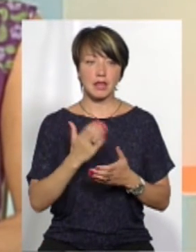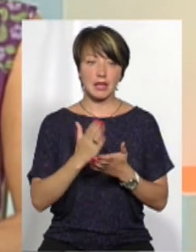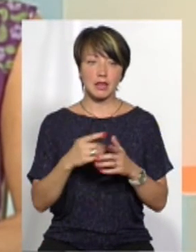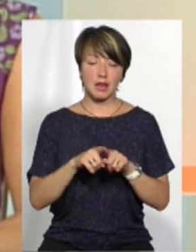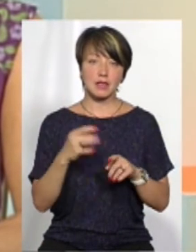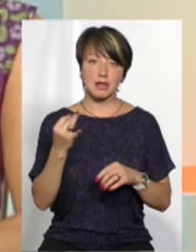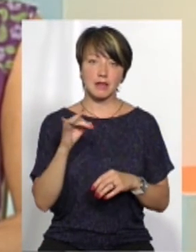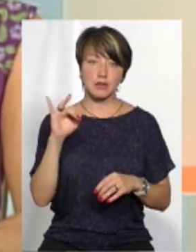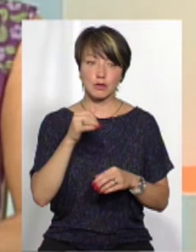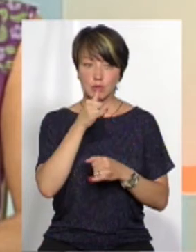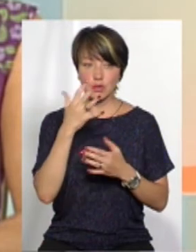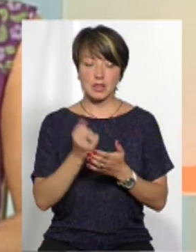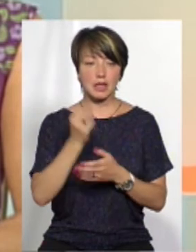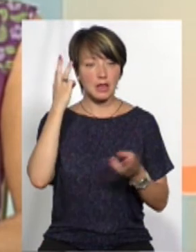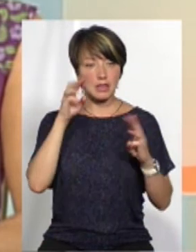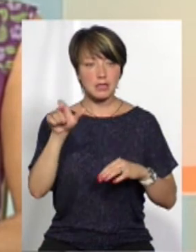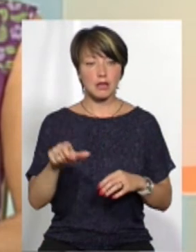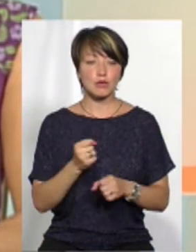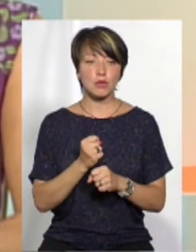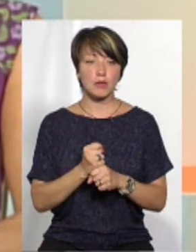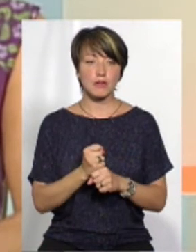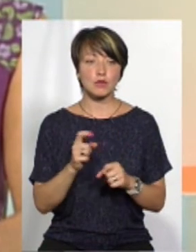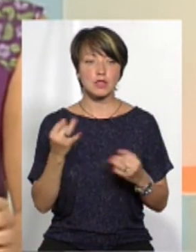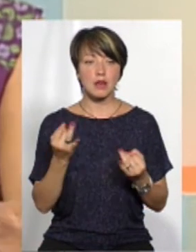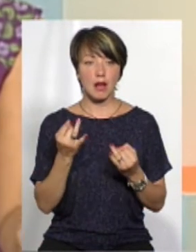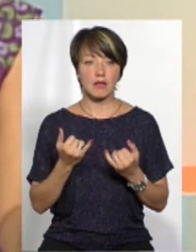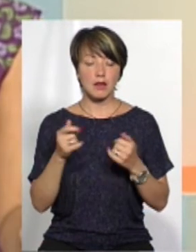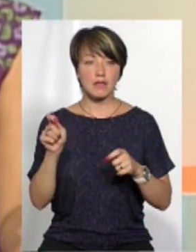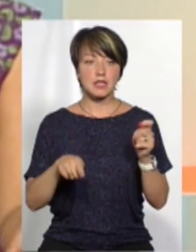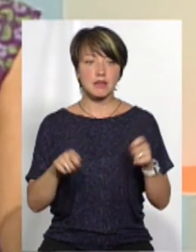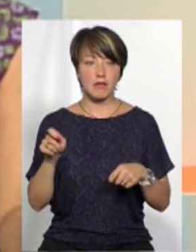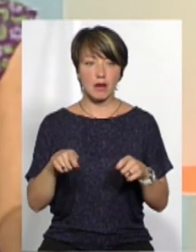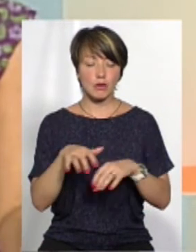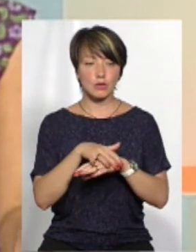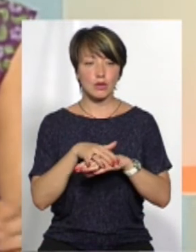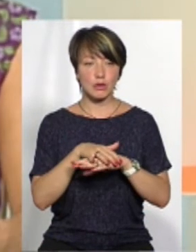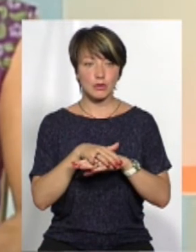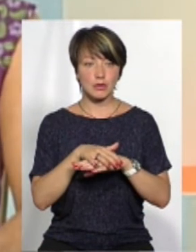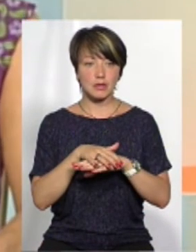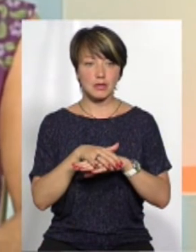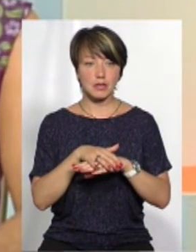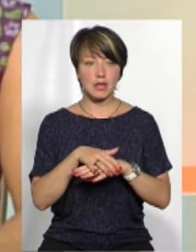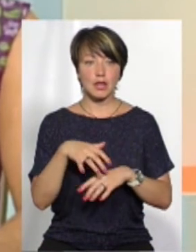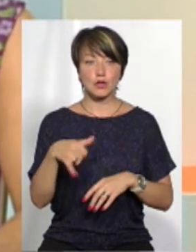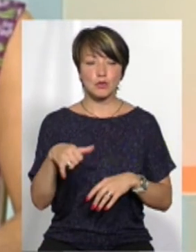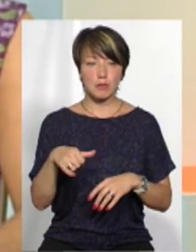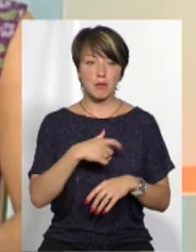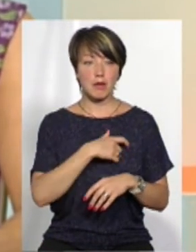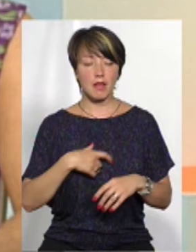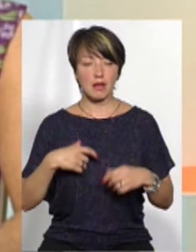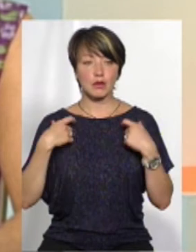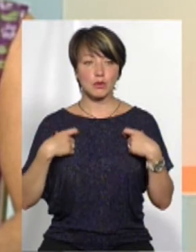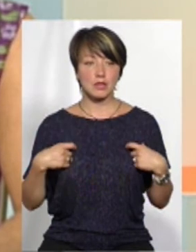є така цікава історія, не можу знайти дизайнера, який би зробив щось цікаве для фестивального народу. Сумки, бананки,